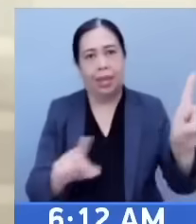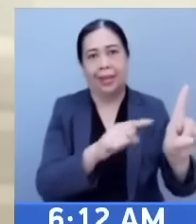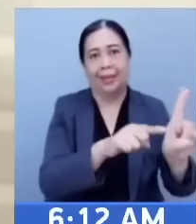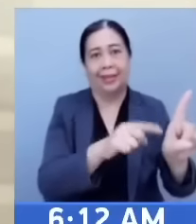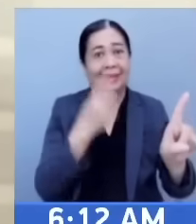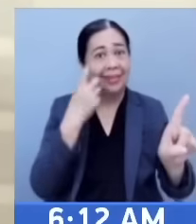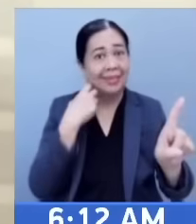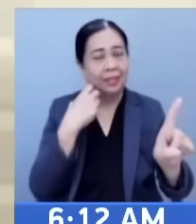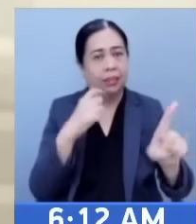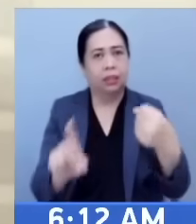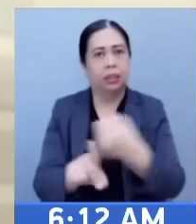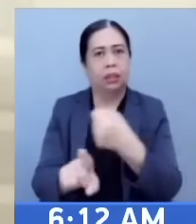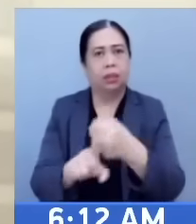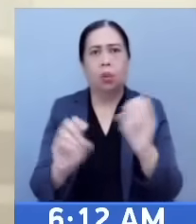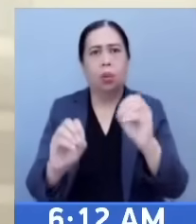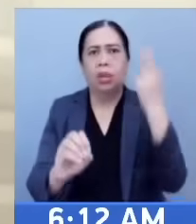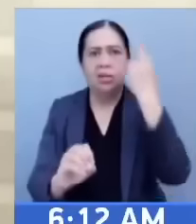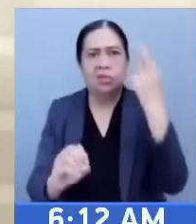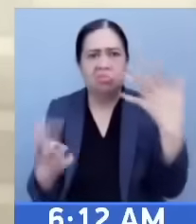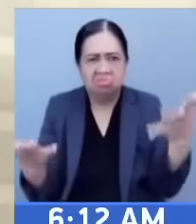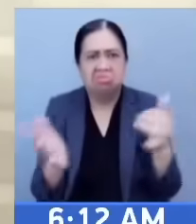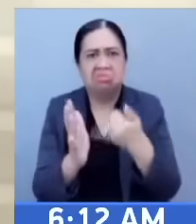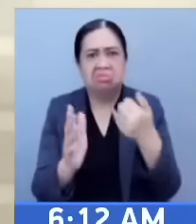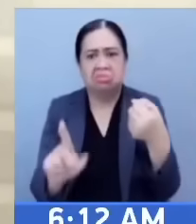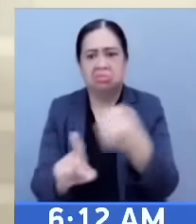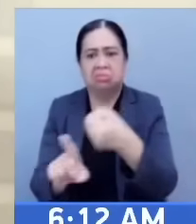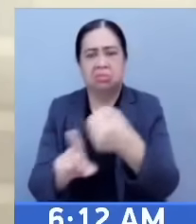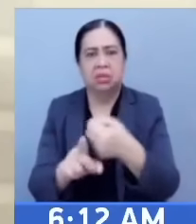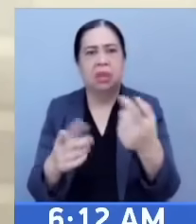dahilan. So, maaaring sila yung nakainom,